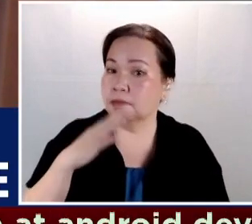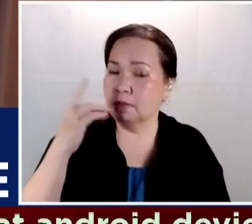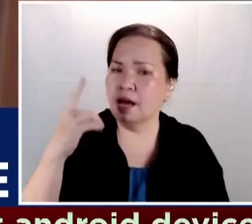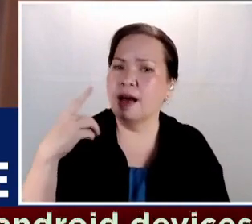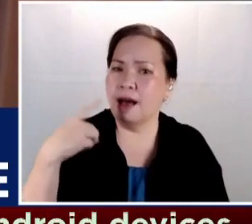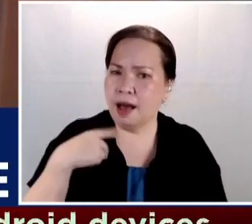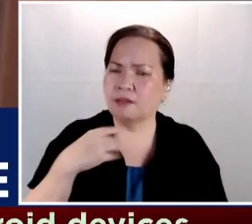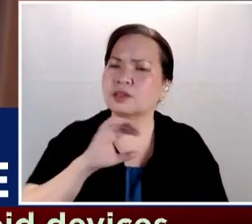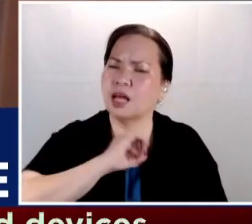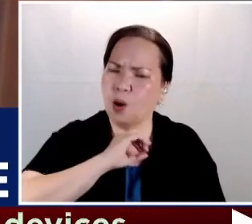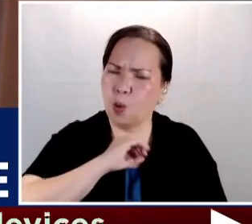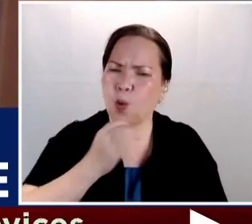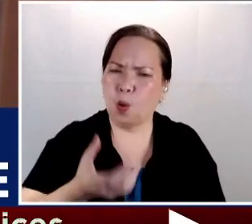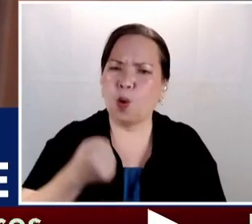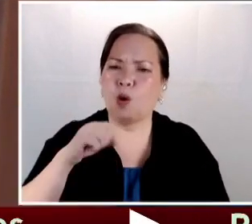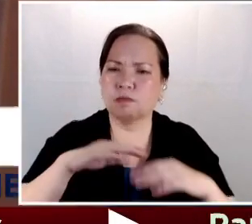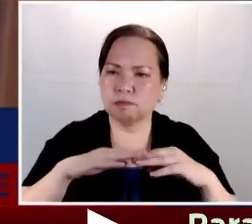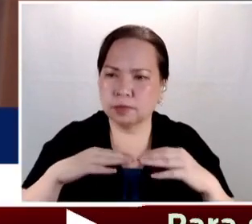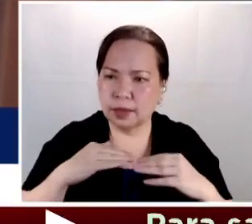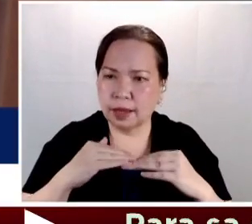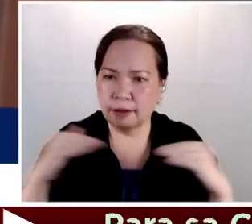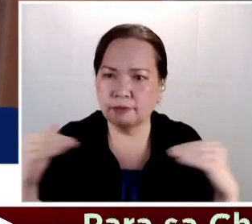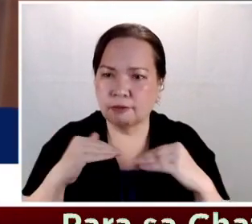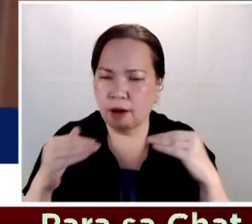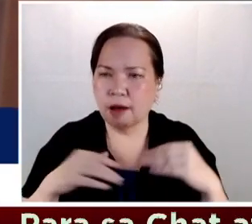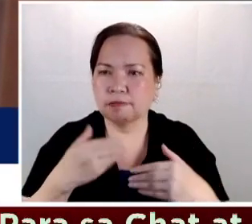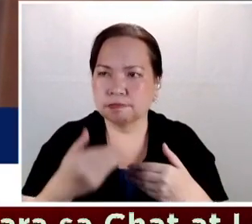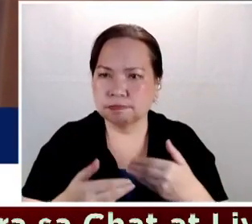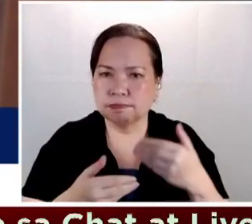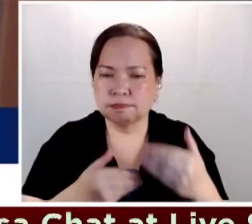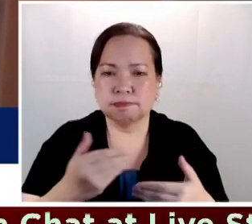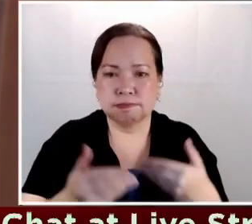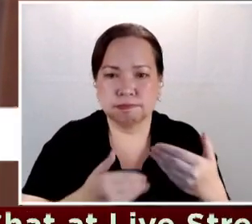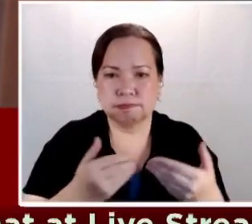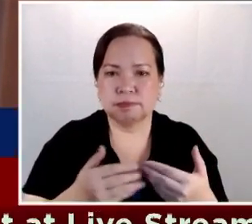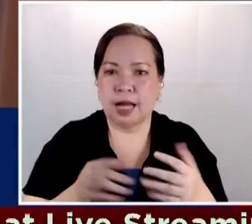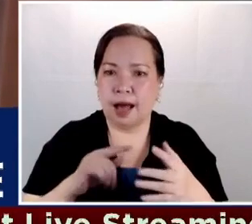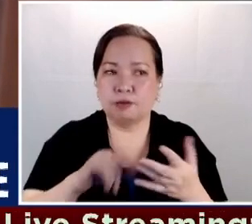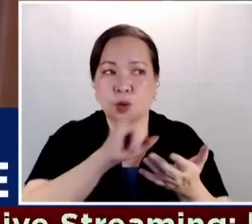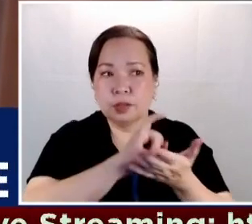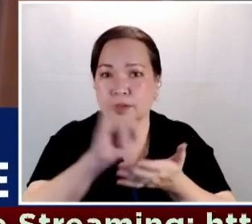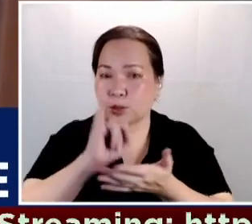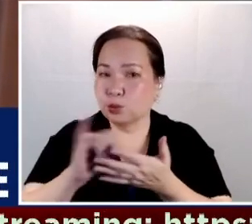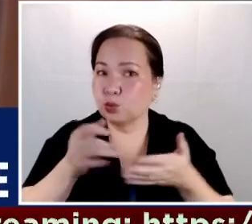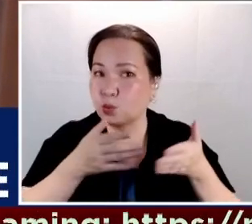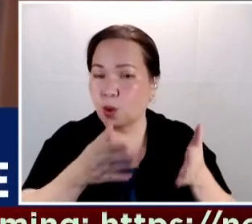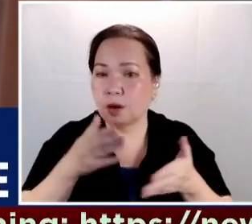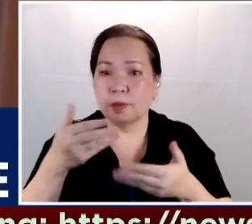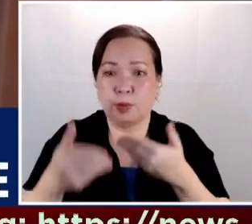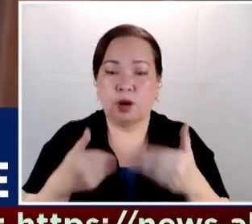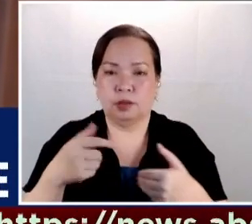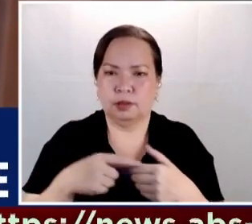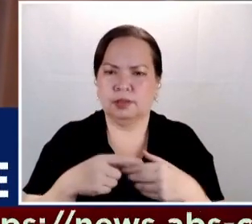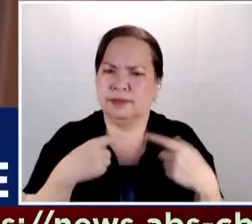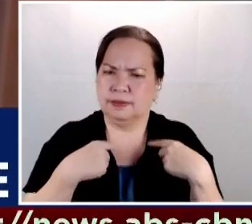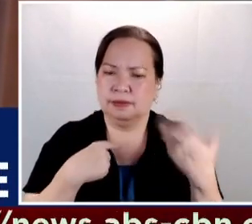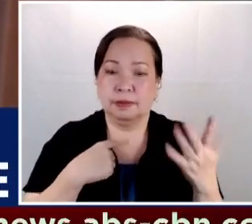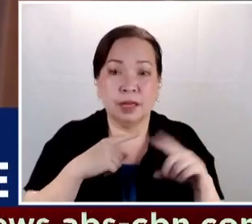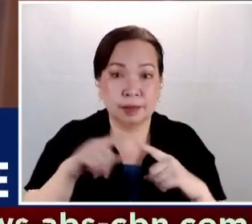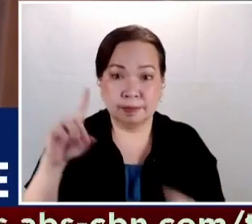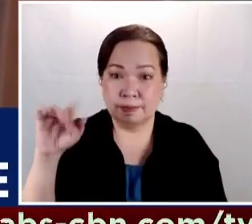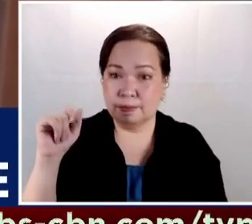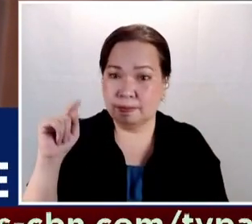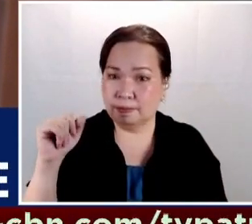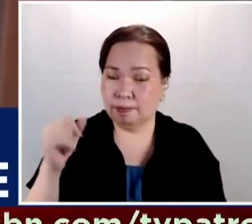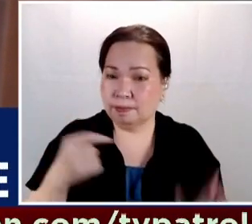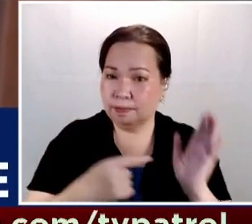own level competently and adequately through institutional measures. In fact, data shows that